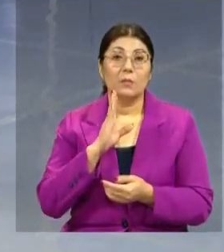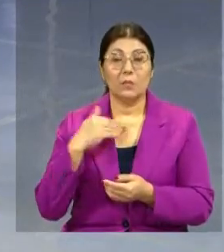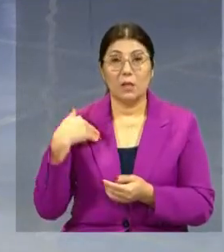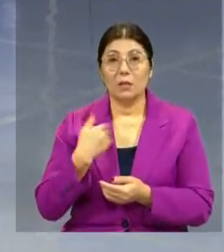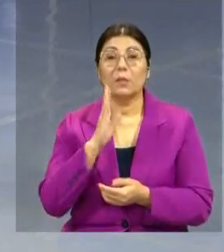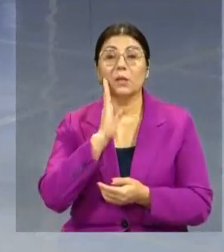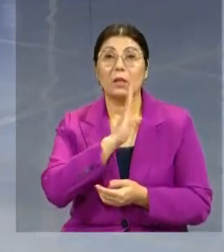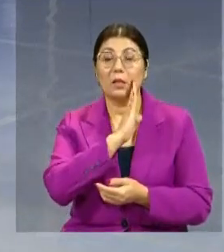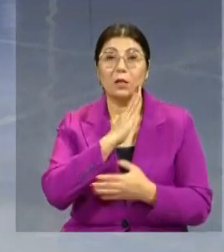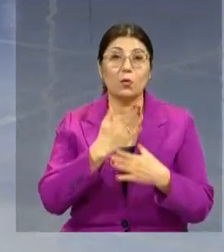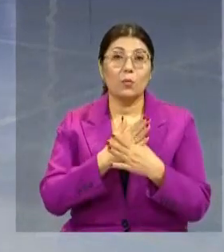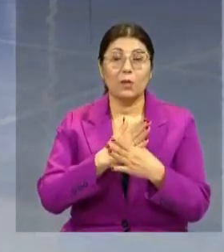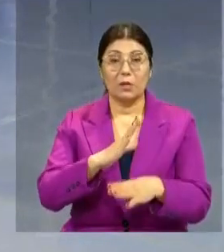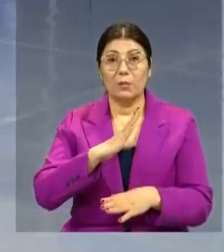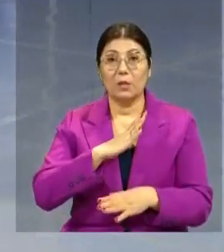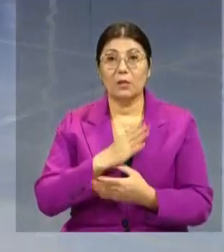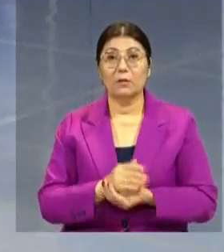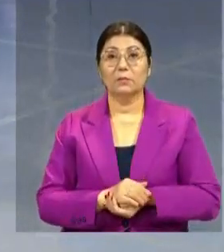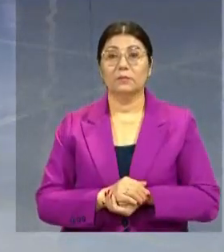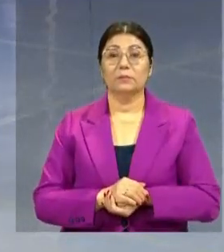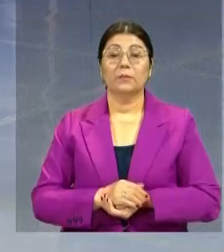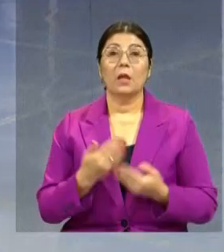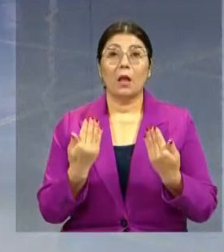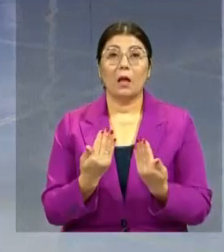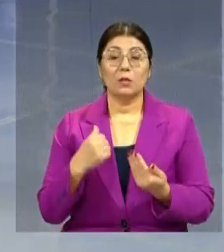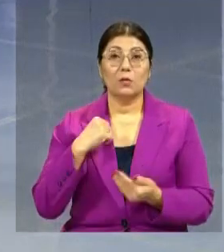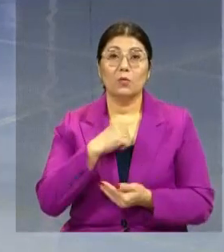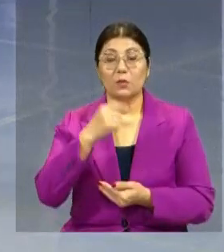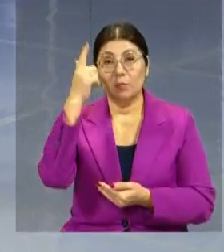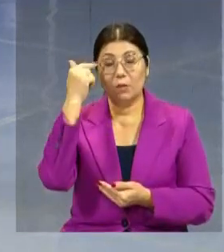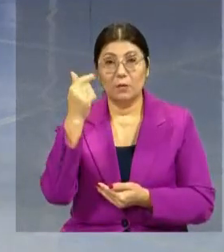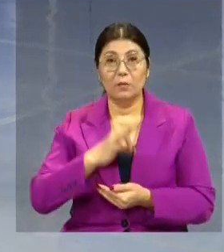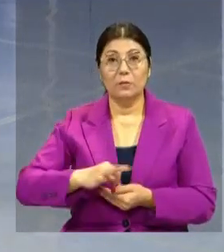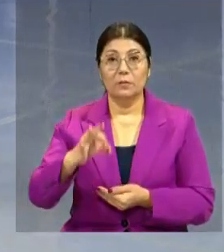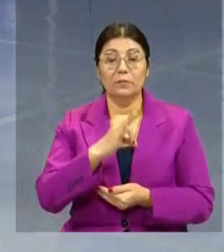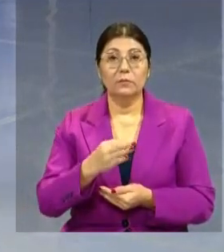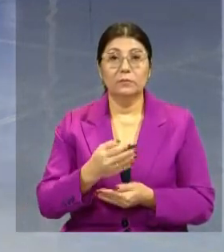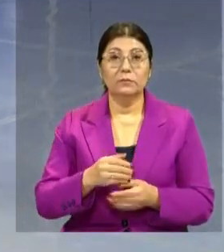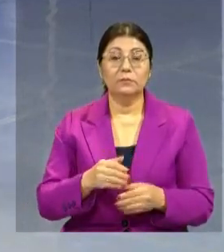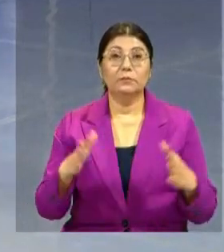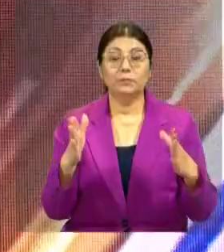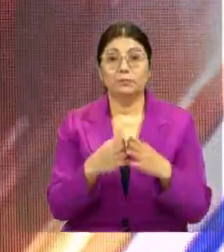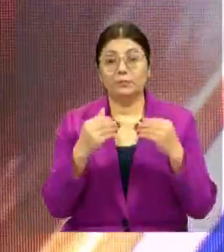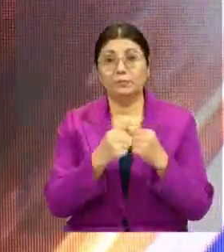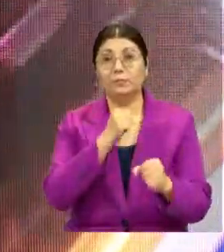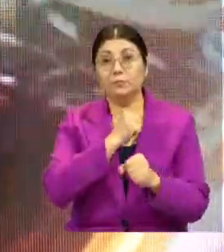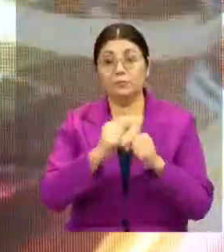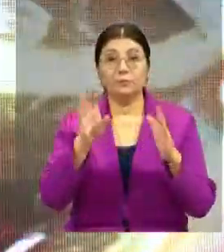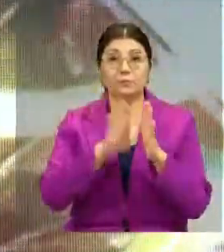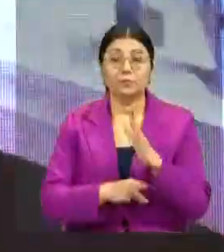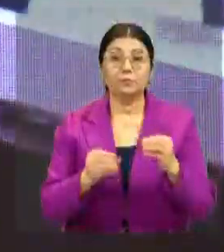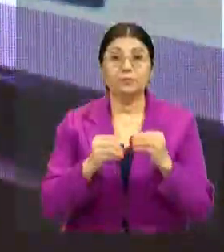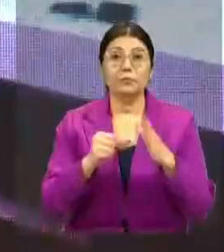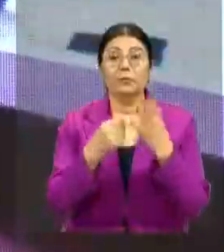адамдарға көмектер берілді. Қазір өзіңіз білесіз, өңірімізде тұрмыстық зорлық зомбылықсыз 16 күн